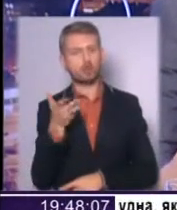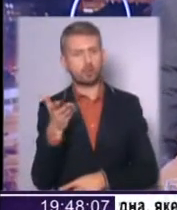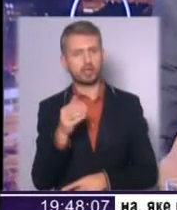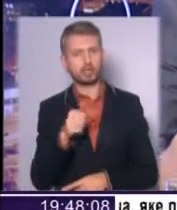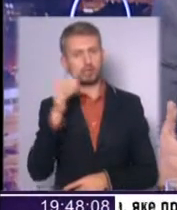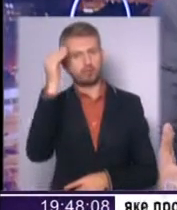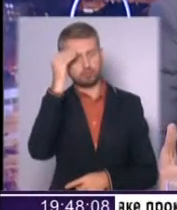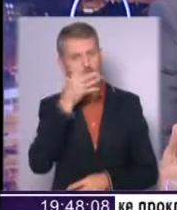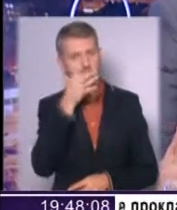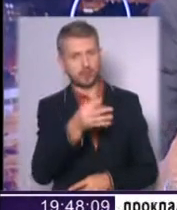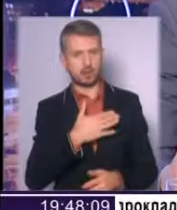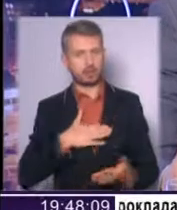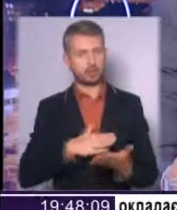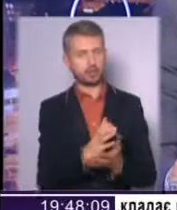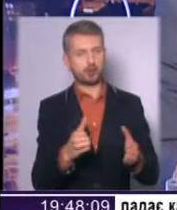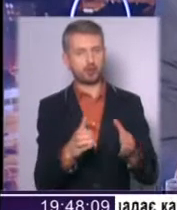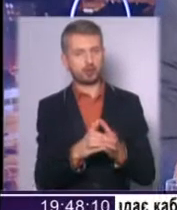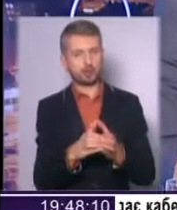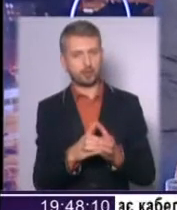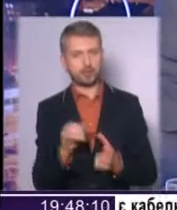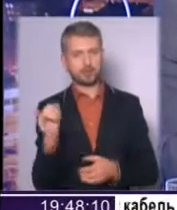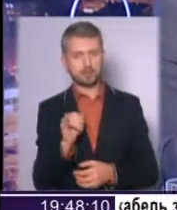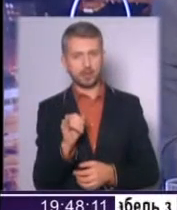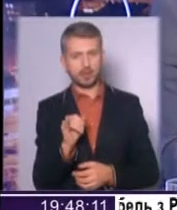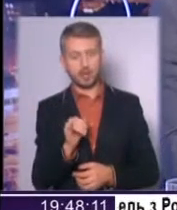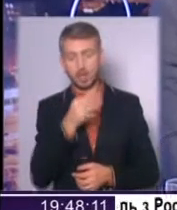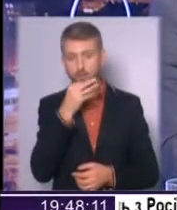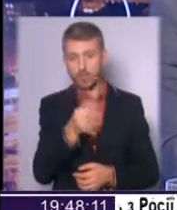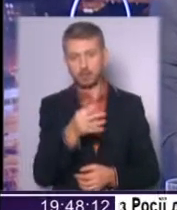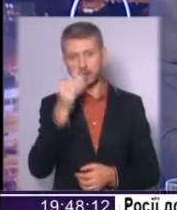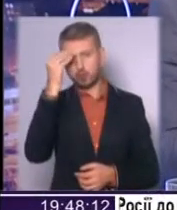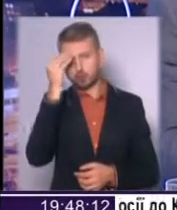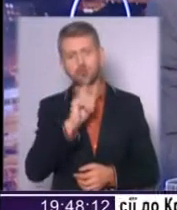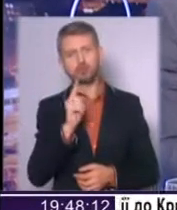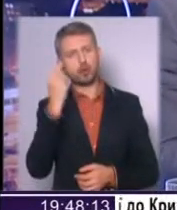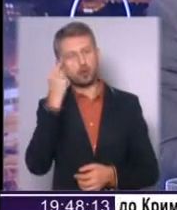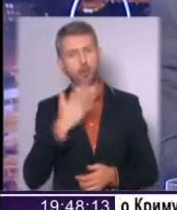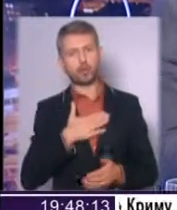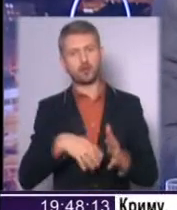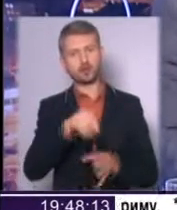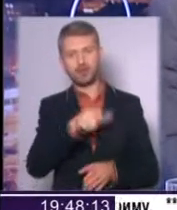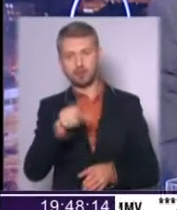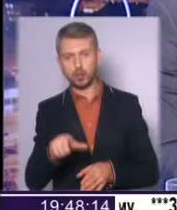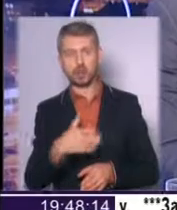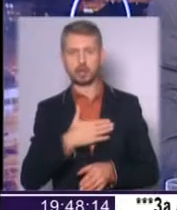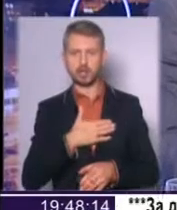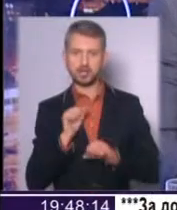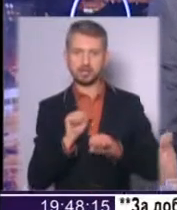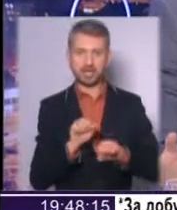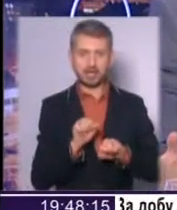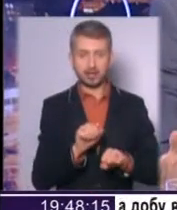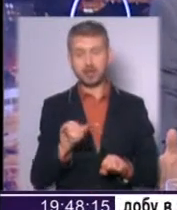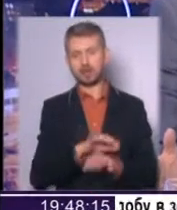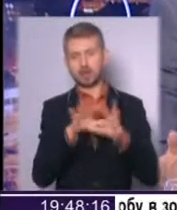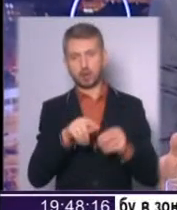мене розраховують, які за мене голосували на Тернопільщині, що я все ж таки відстоюю там їхні інтереси і захищаю там своїх виборців. Тому я